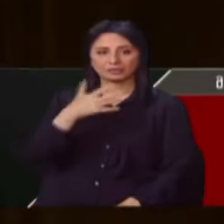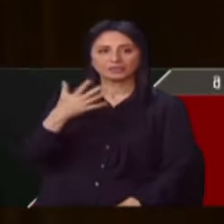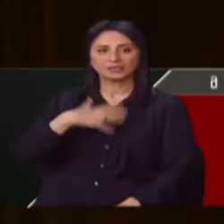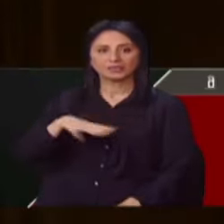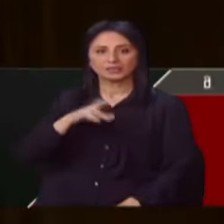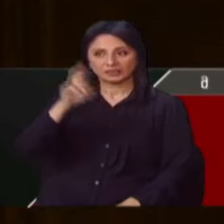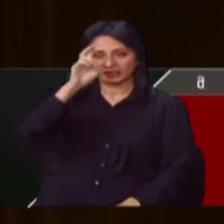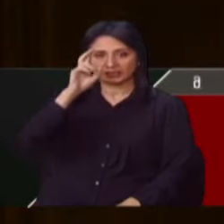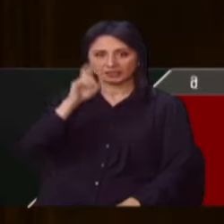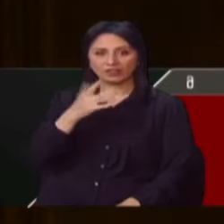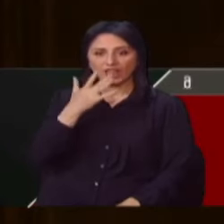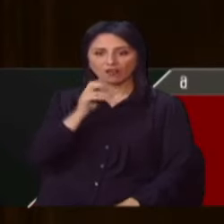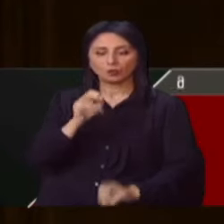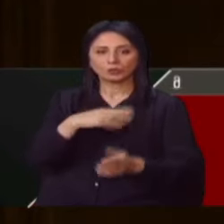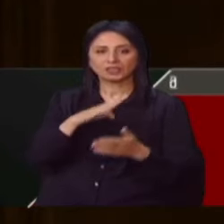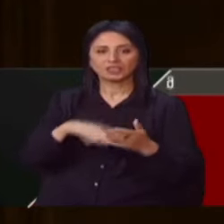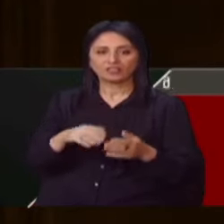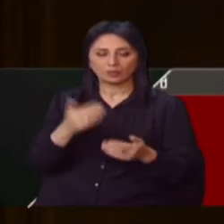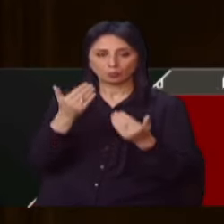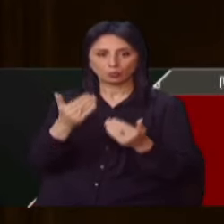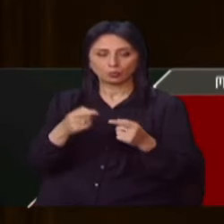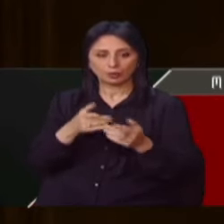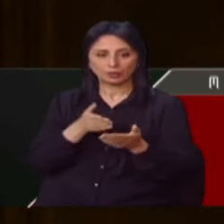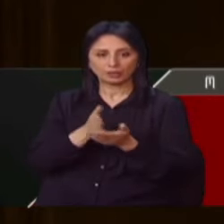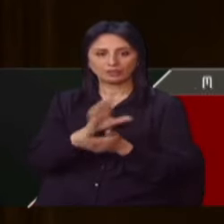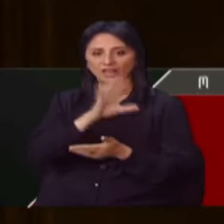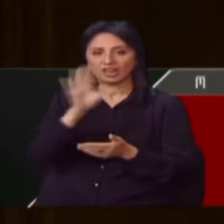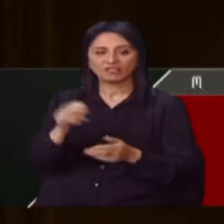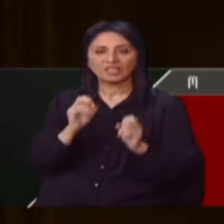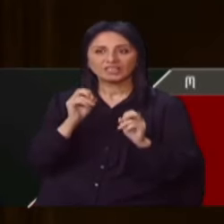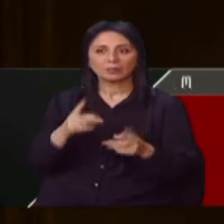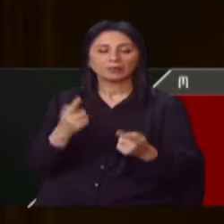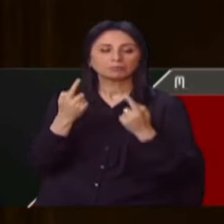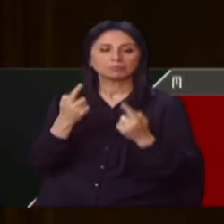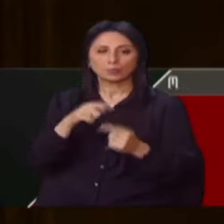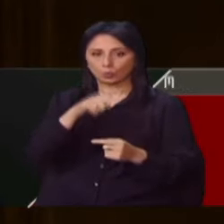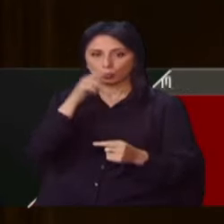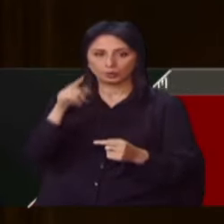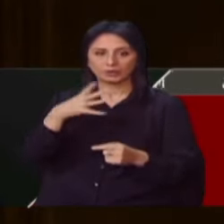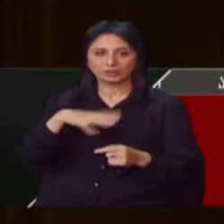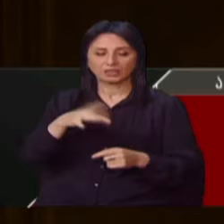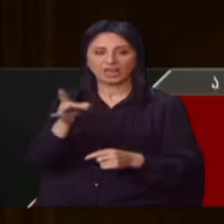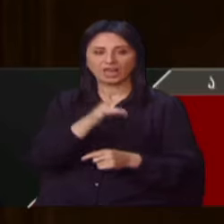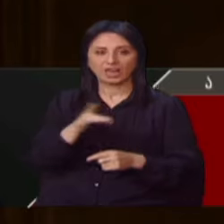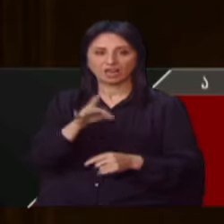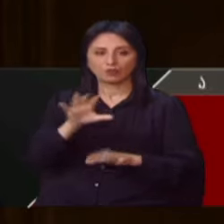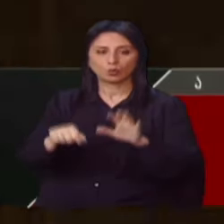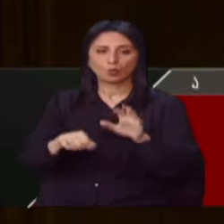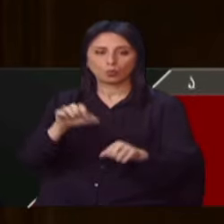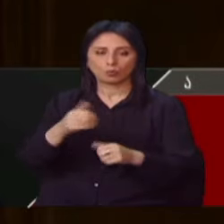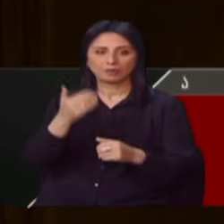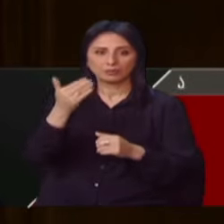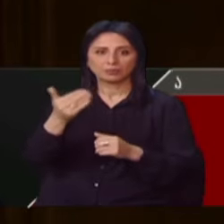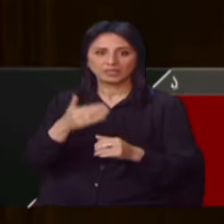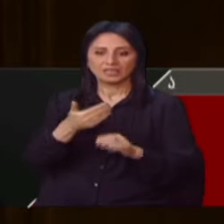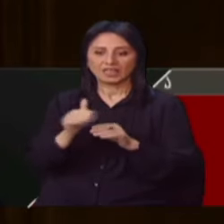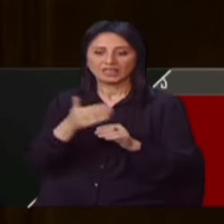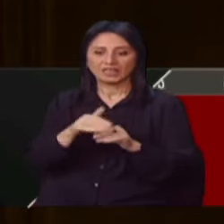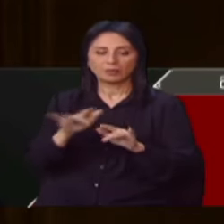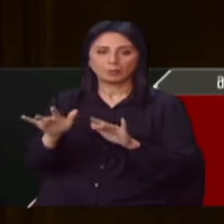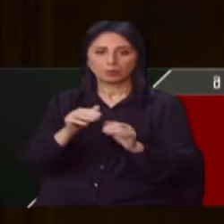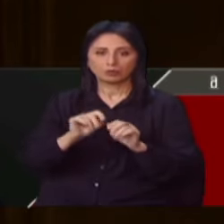საქართველოს სახელმწიფოს ეროვნული უსაფრთხოების კუთხით ყველაზე დიდ საფრთხეს კვლავ რუსეთის მიერ საქართველოს რეგიონების ოკუპაცია და მისი თანდევი